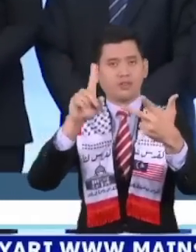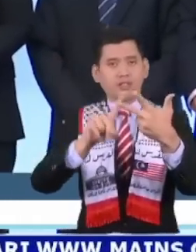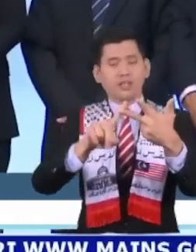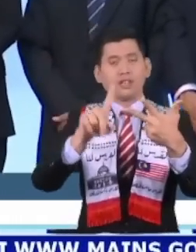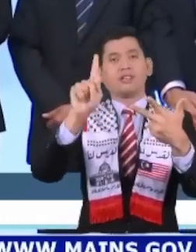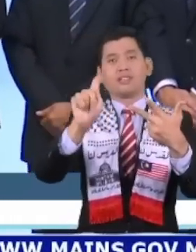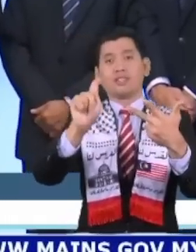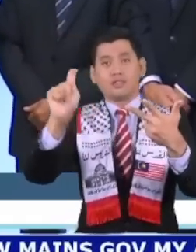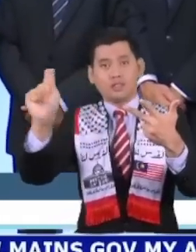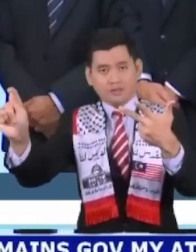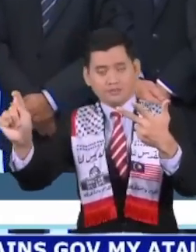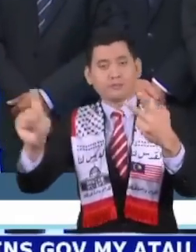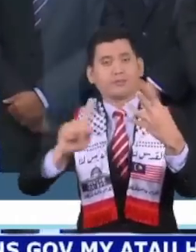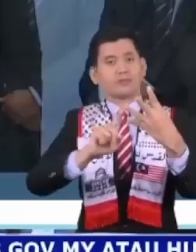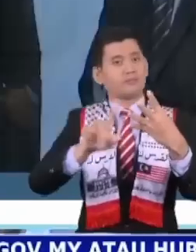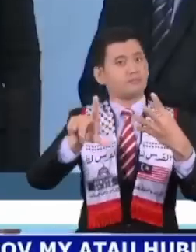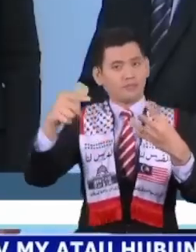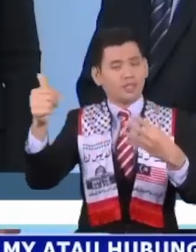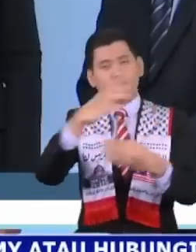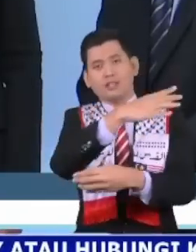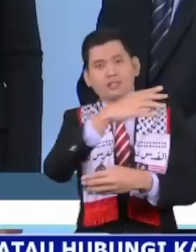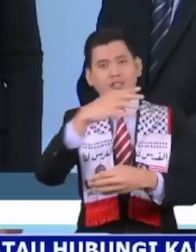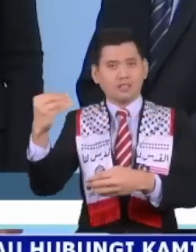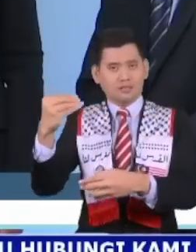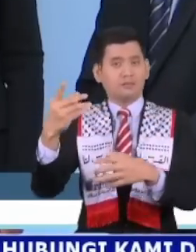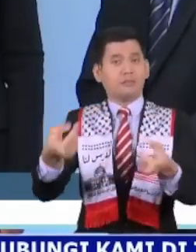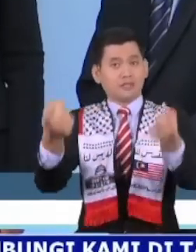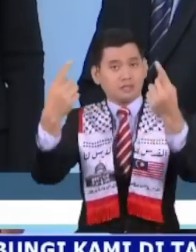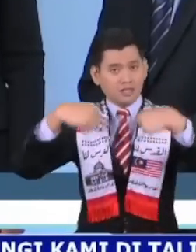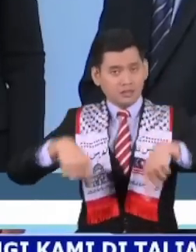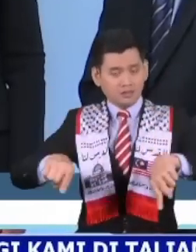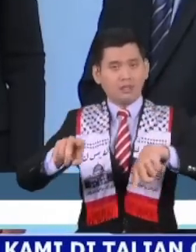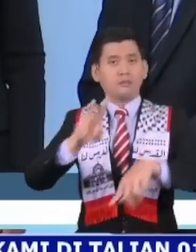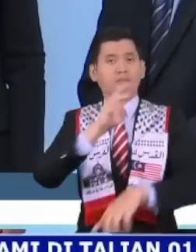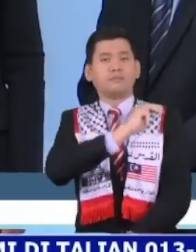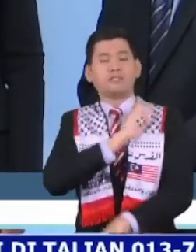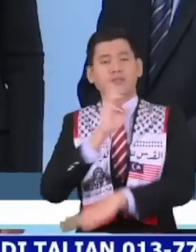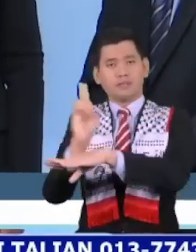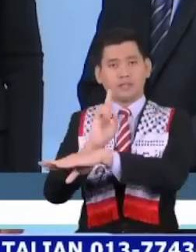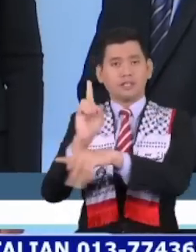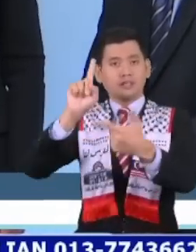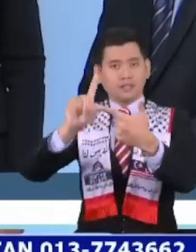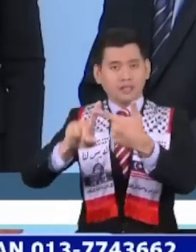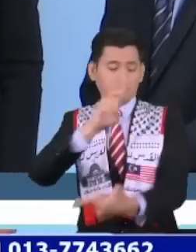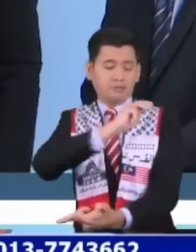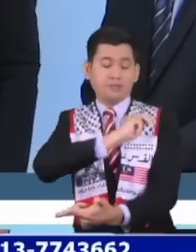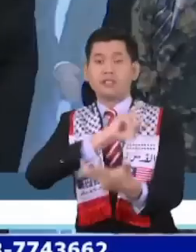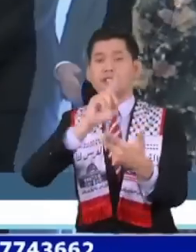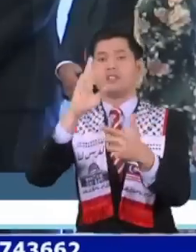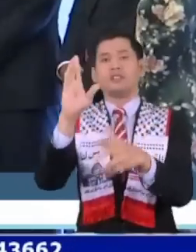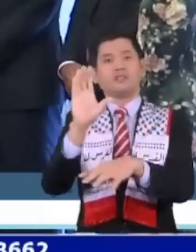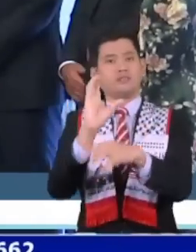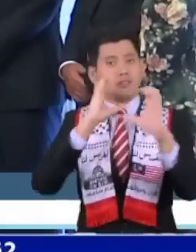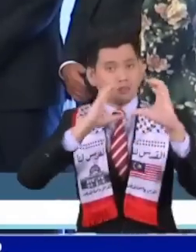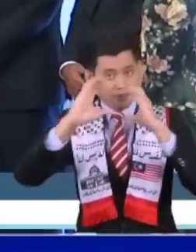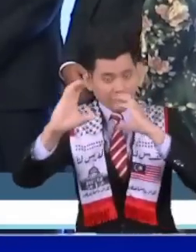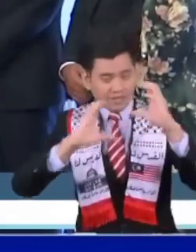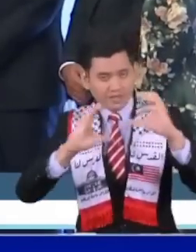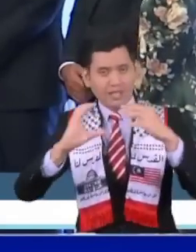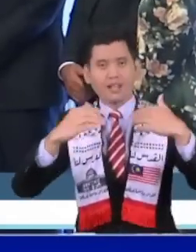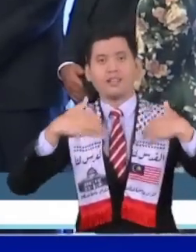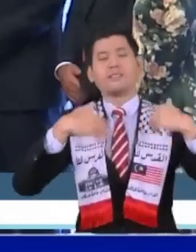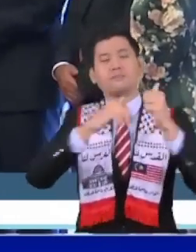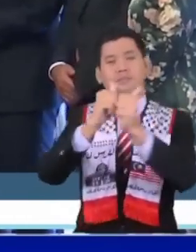sama Menteri Pelaburan, Perdagangan dan Industri Tengku Datuk Seri Zafrul Abdul Aziz serta Menteri Komunikasi dan Digital Fahmi